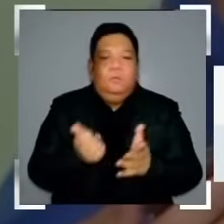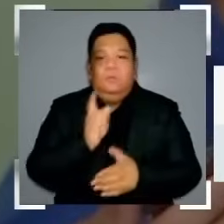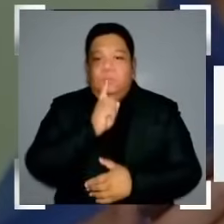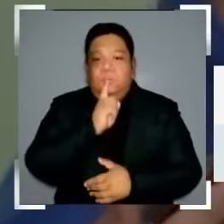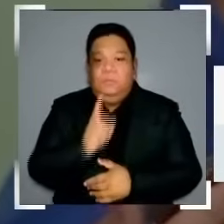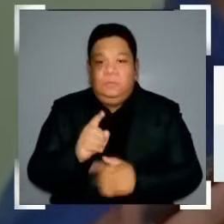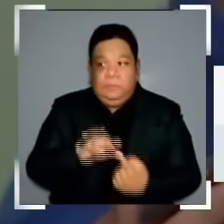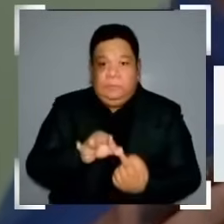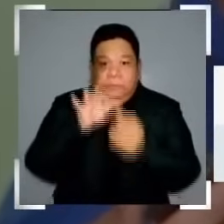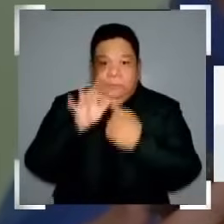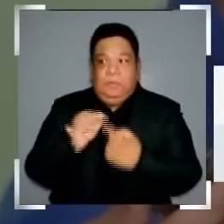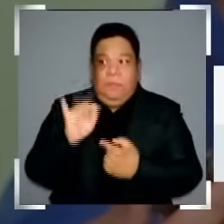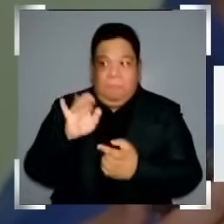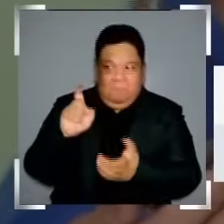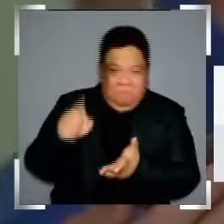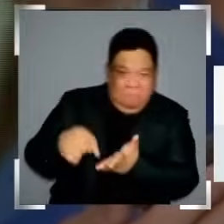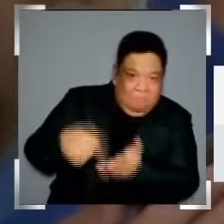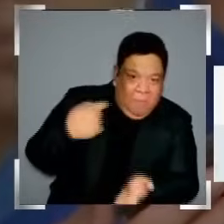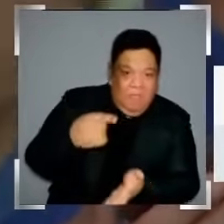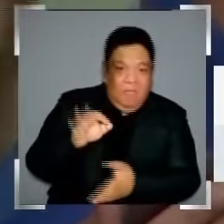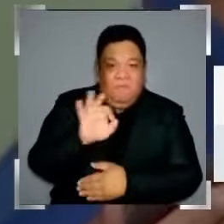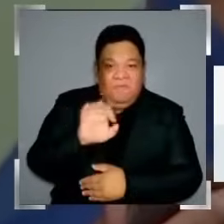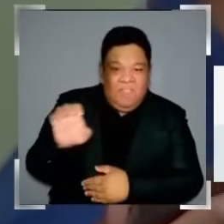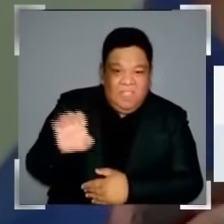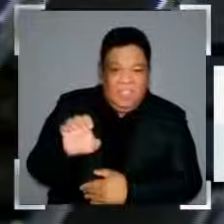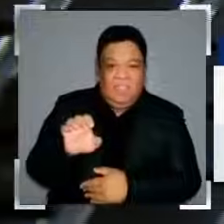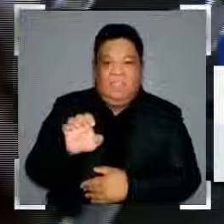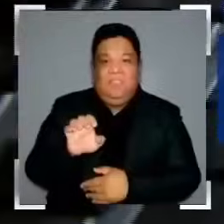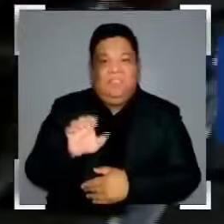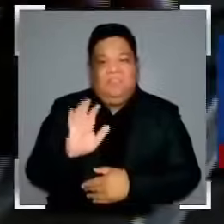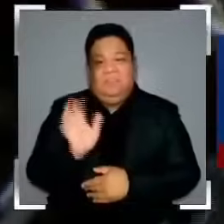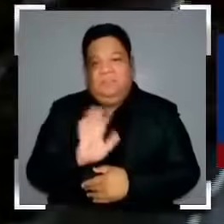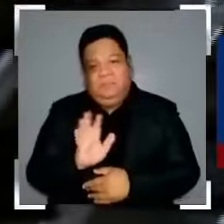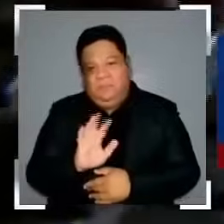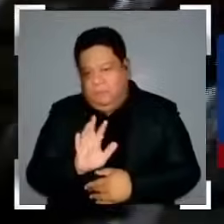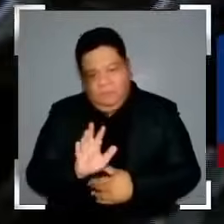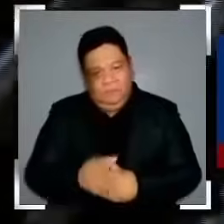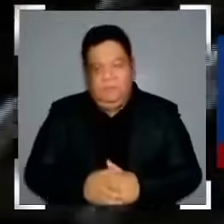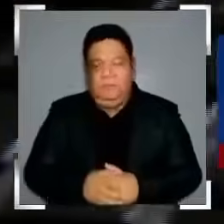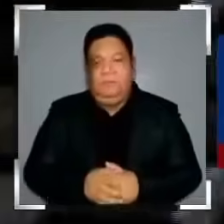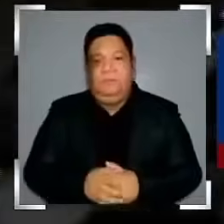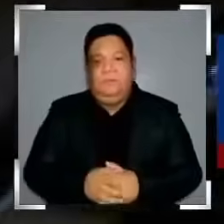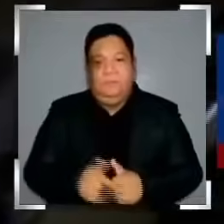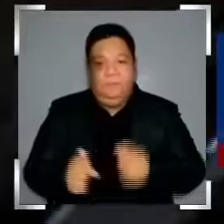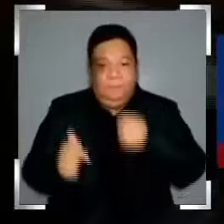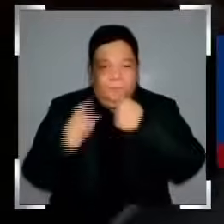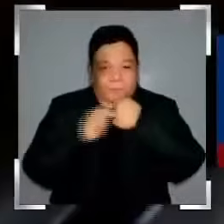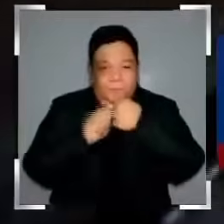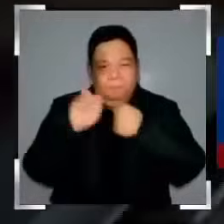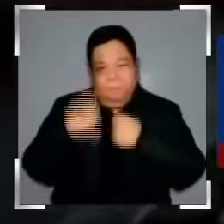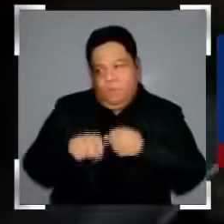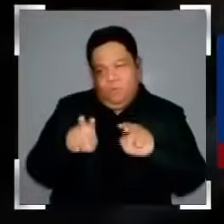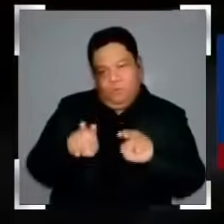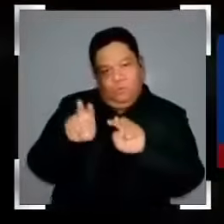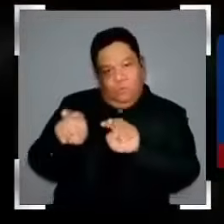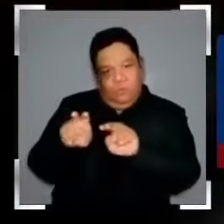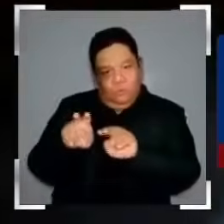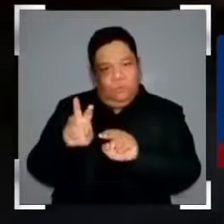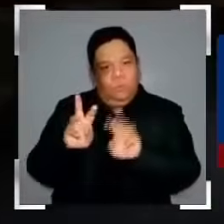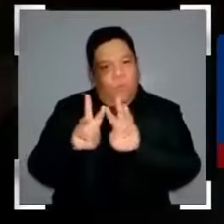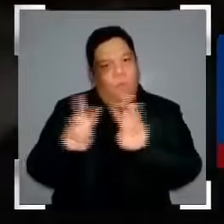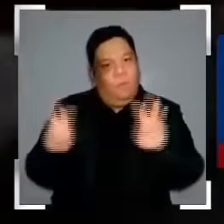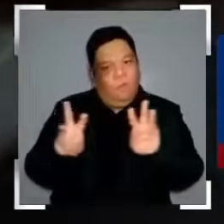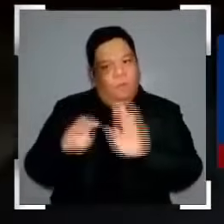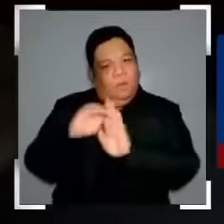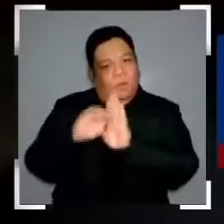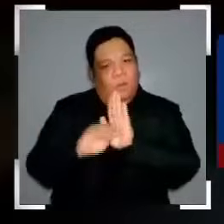na malaking o tinataga na malaking halaga ng pera. I-check ang DMW website para sa mga listahan ng mga lisensyadong